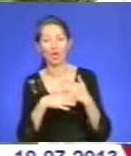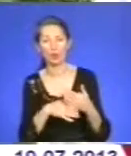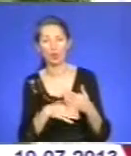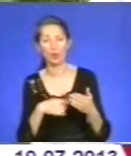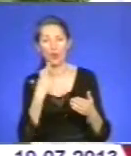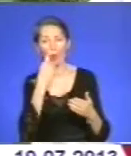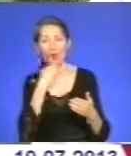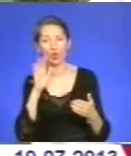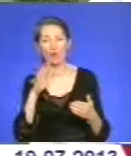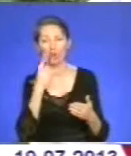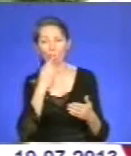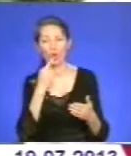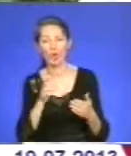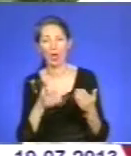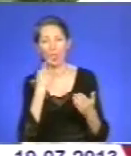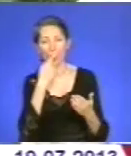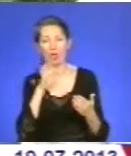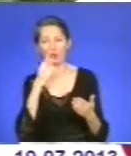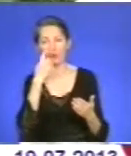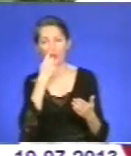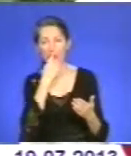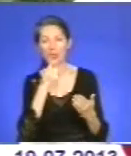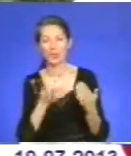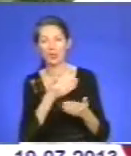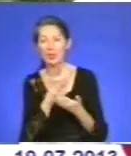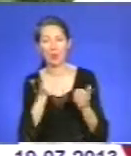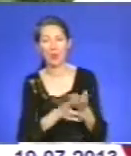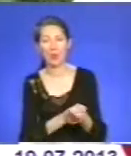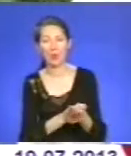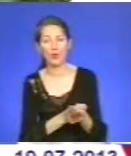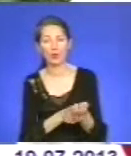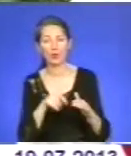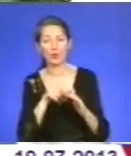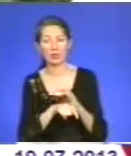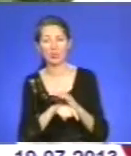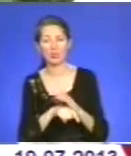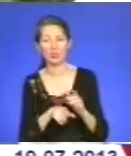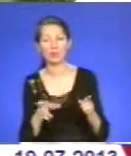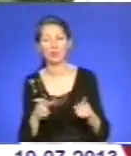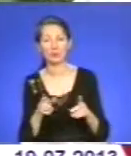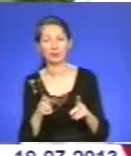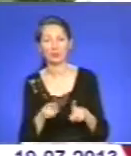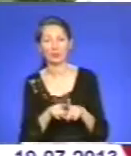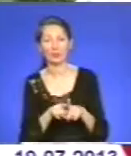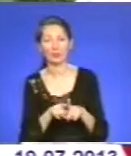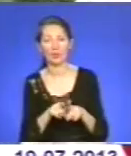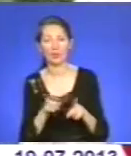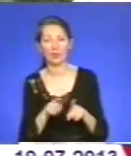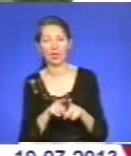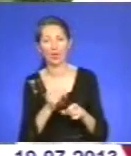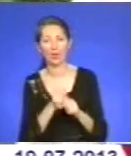рот в рот або рот вниз. Якщо відсутній пульс, значить паралельно робимо штучне дихання, непрямий